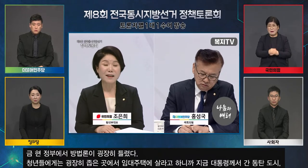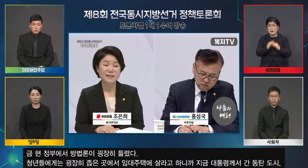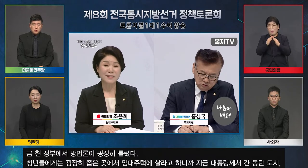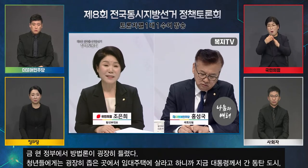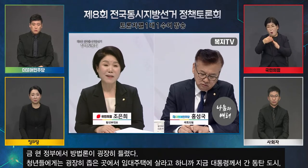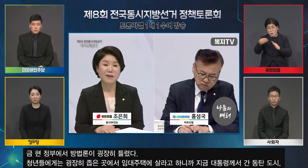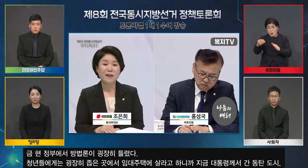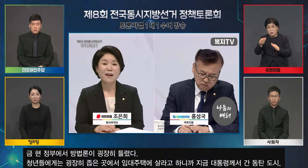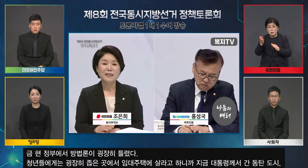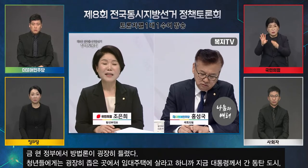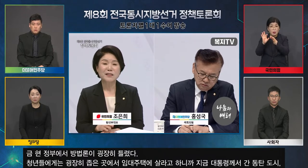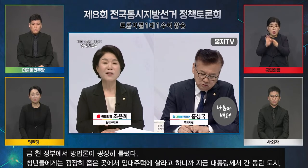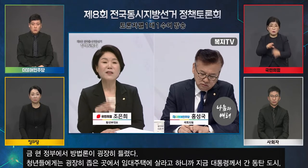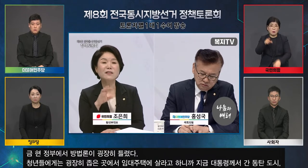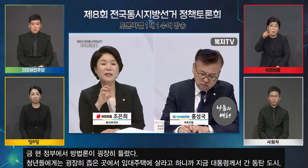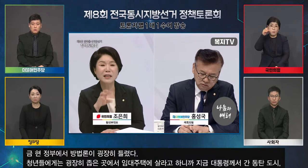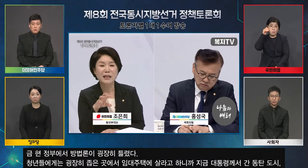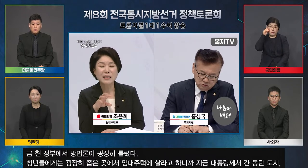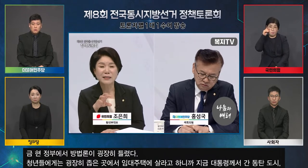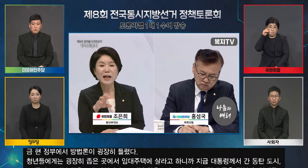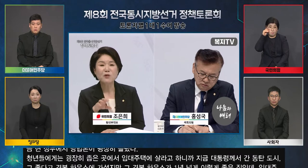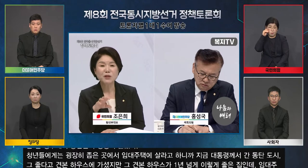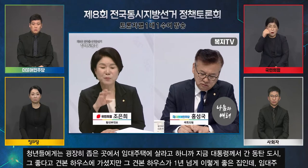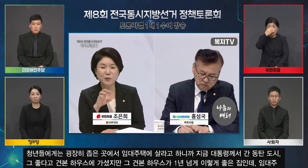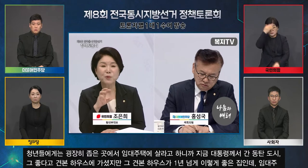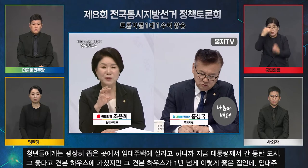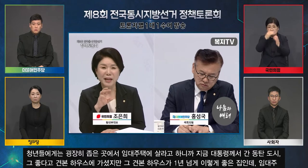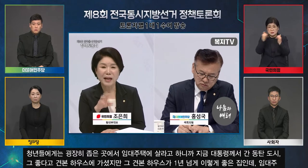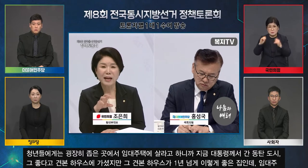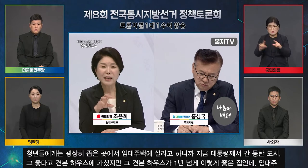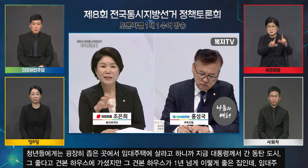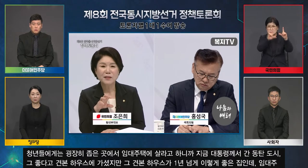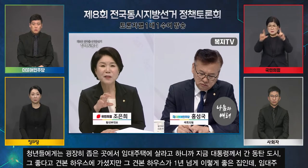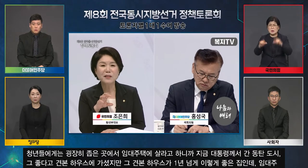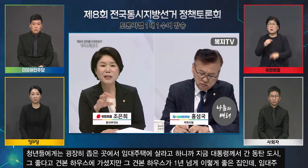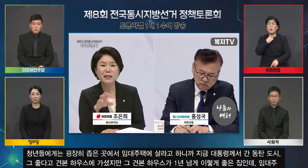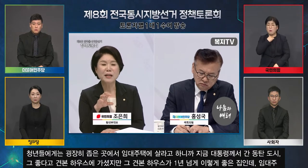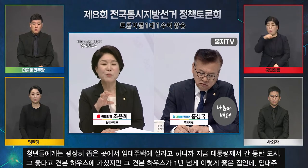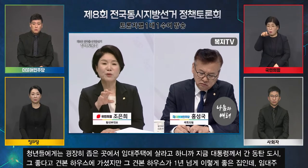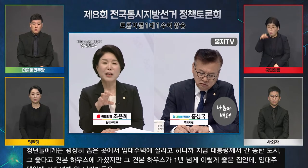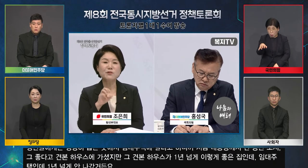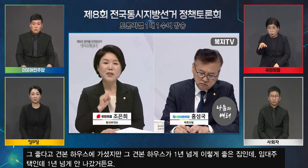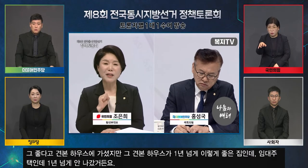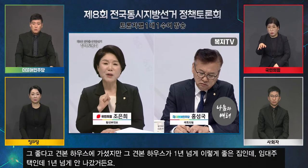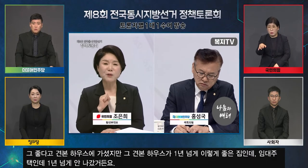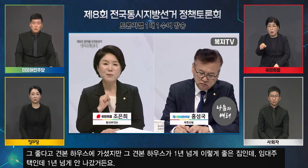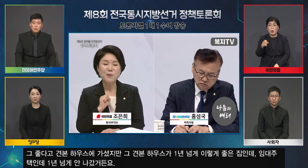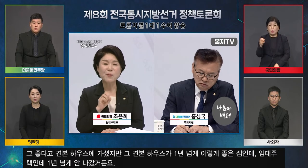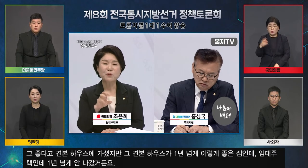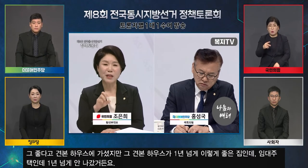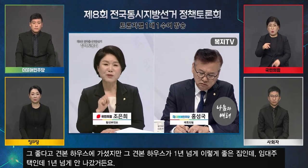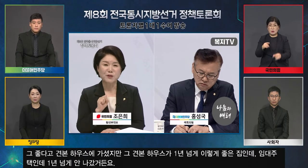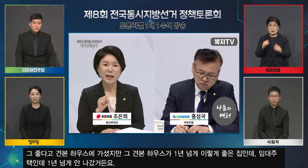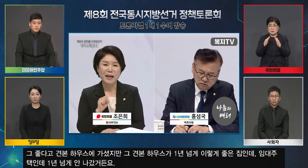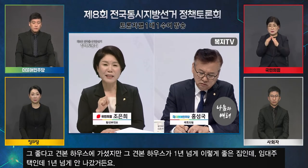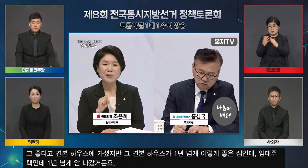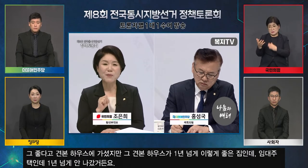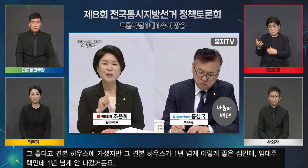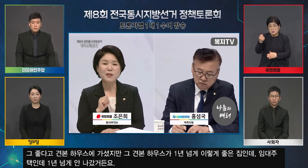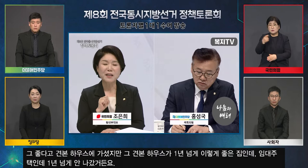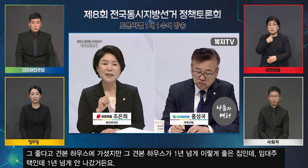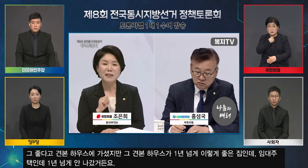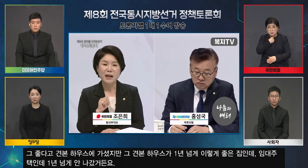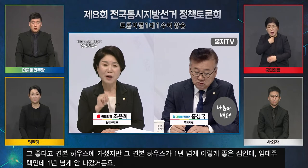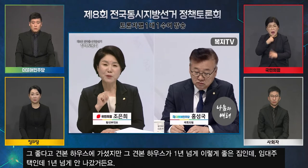임대주택이 안 나갔거든요. 그러니까 청년들이 살고 싶은 곳에 청년이 분양주택을 하고 싶으면 분양주택,